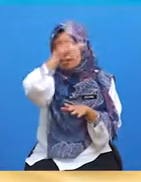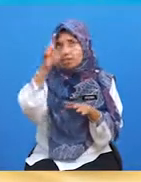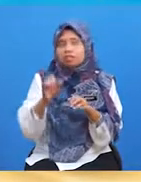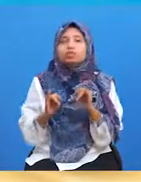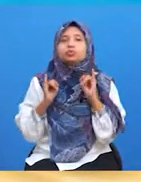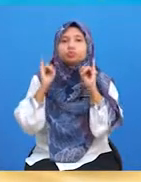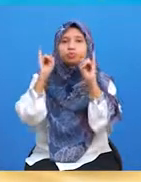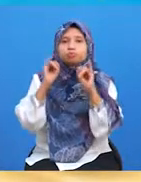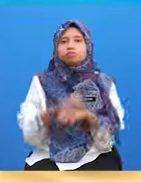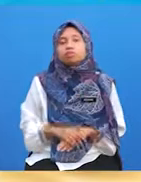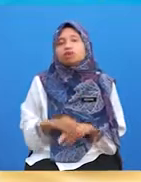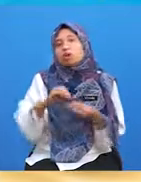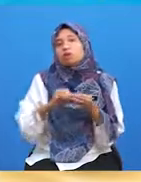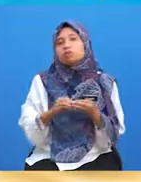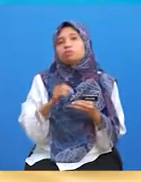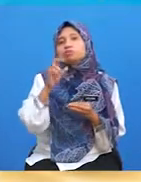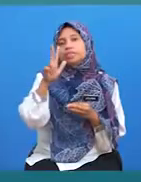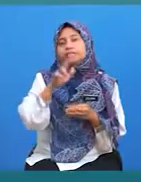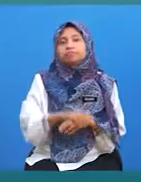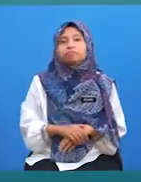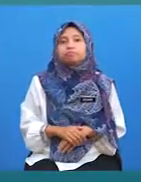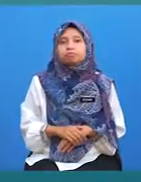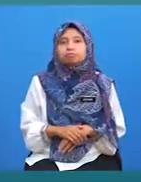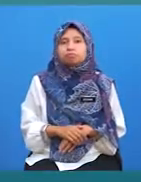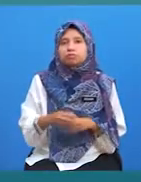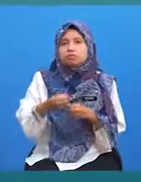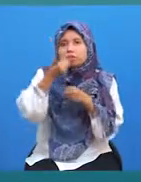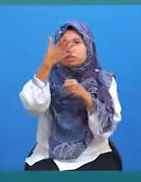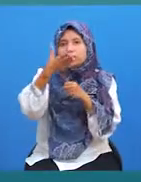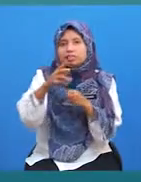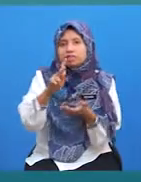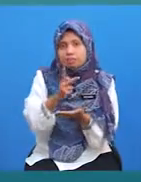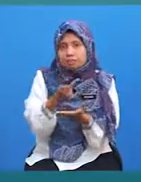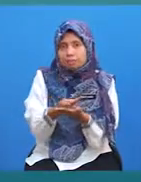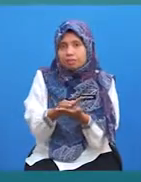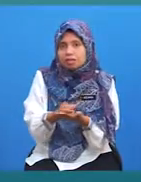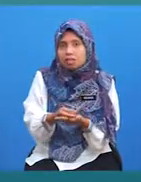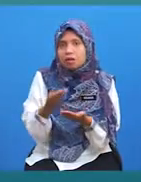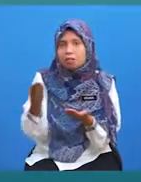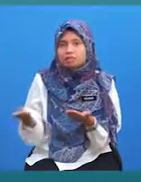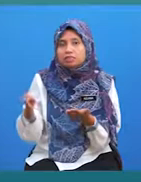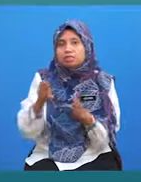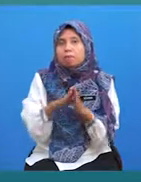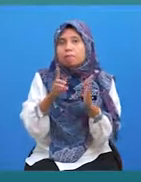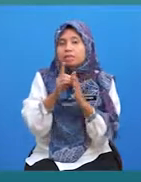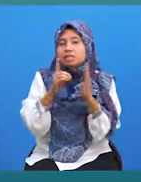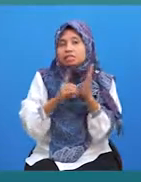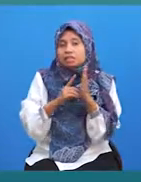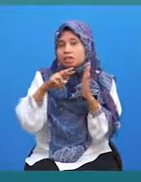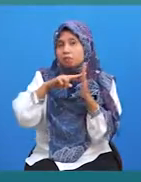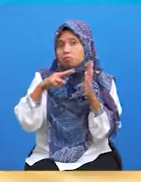Bentuk soalan yang ketiga ialah menyatakan peribahasa berdasarkan maksud.